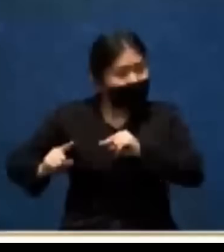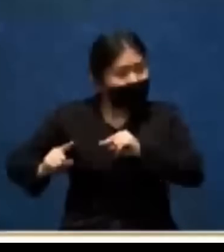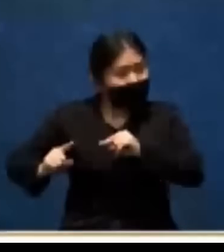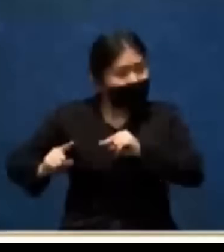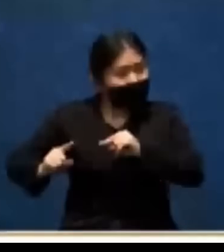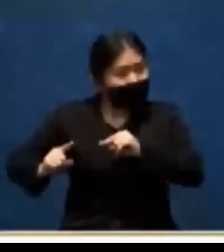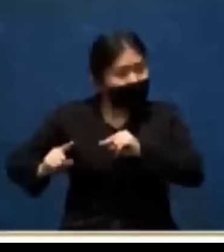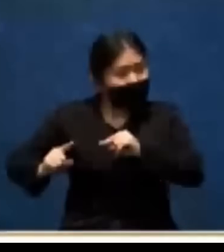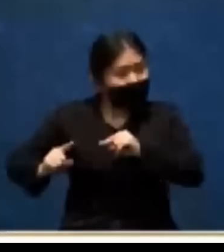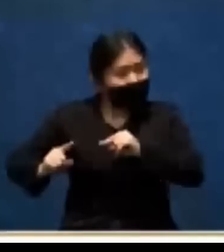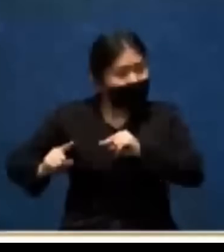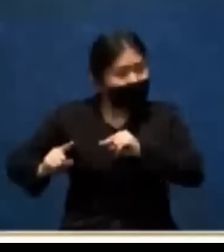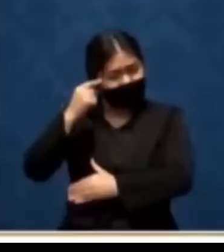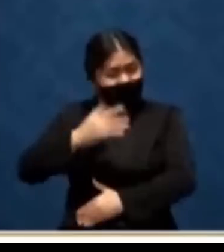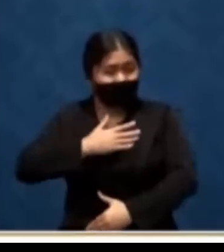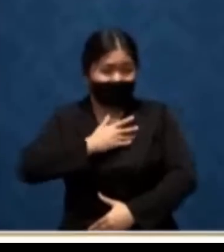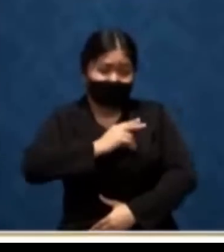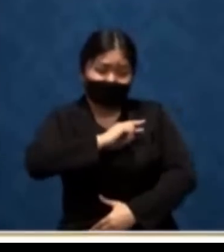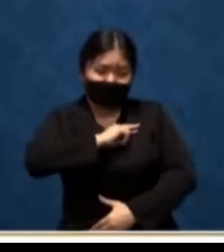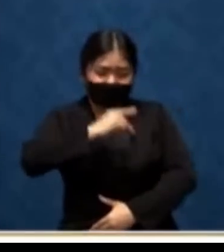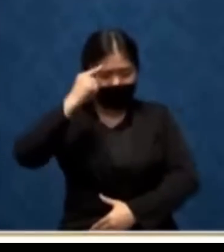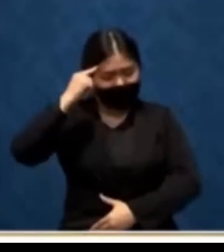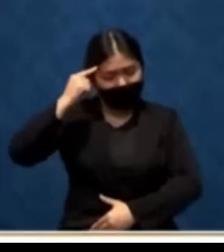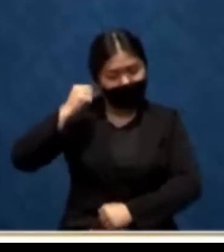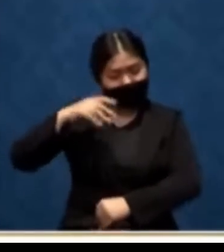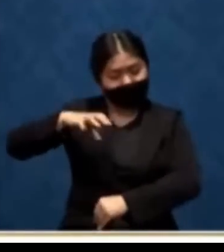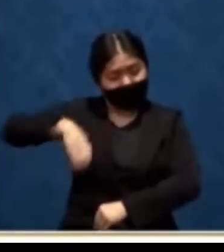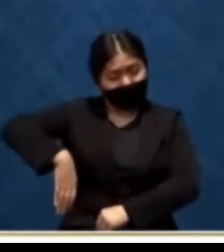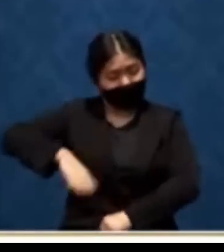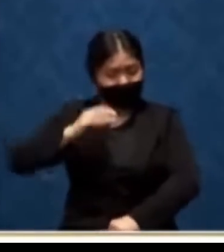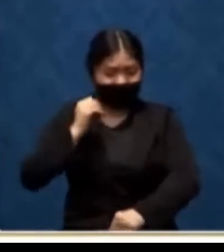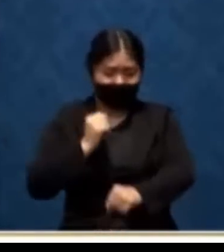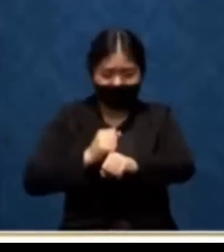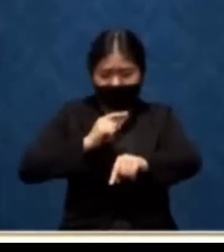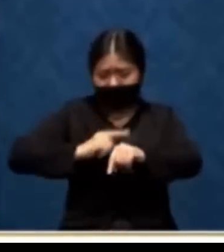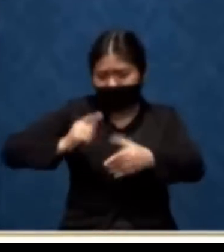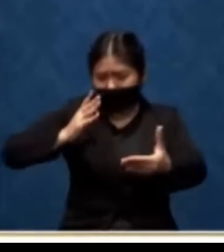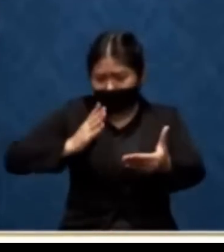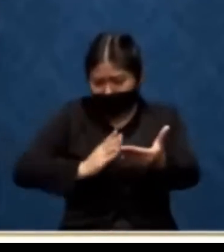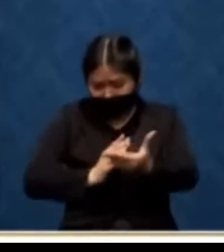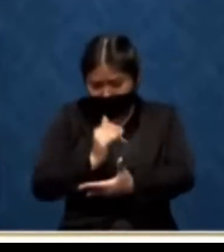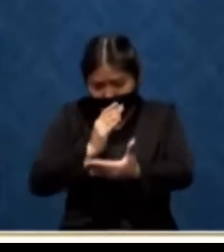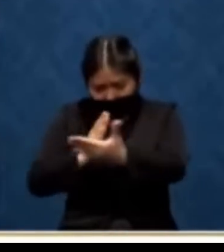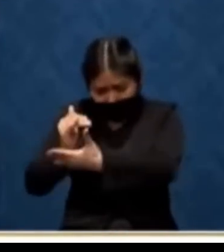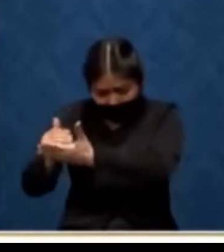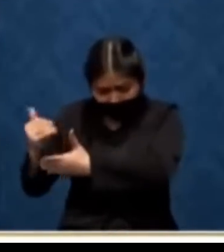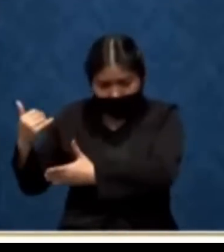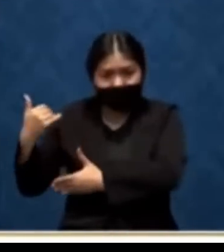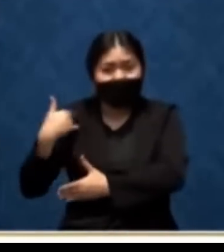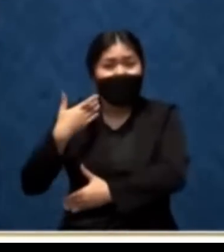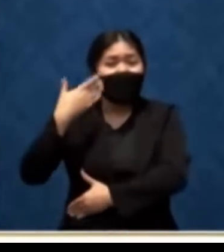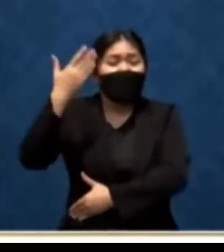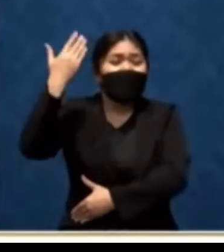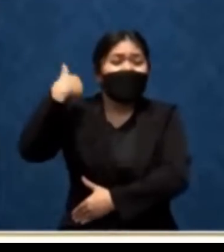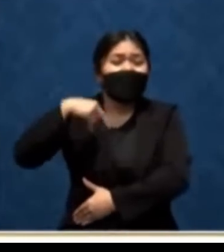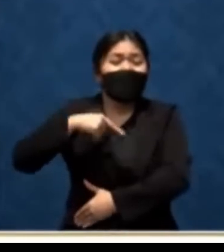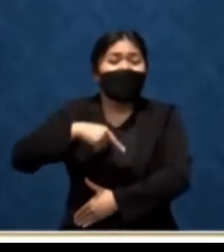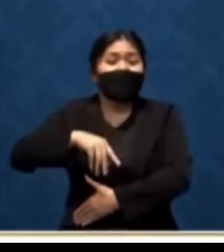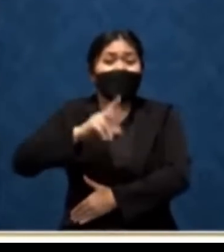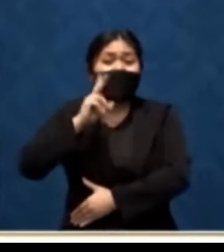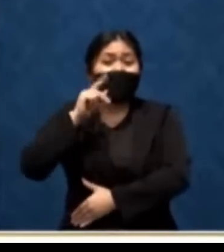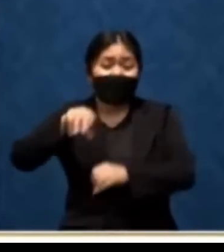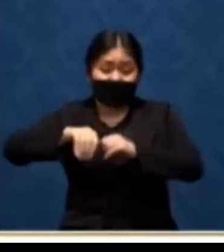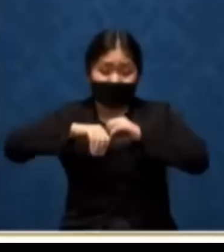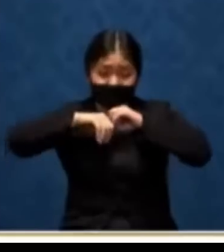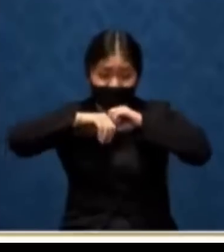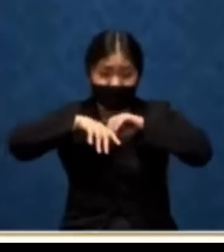ก็สร้างภาพว่าตัวเองเป็นนักธุรกิจที่ประสบความสำเร็จทว่าในเบื้องหลังตามที่มีการรายงานข่าวออกม